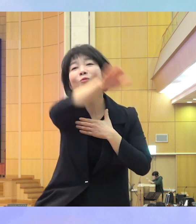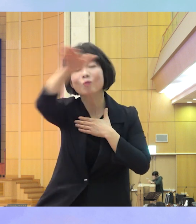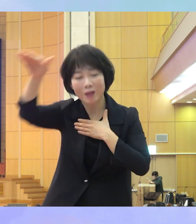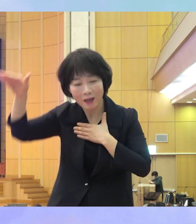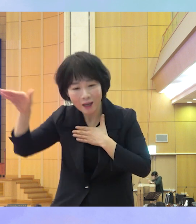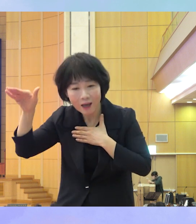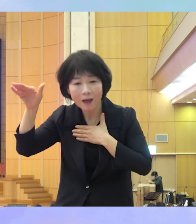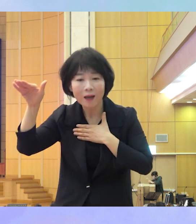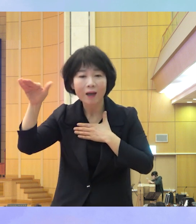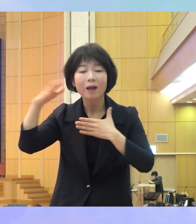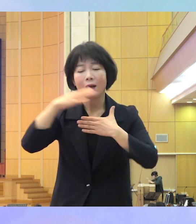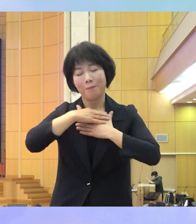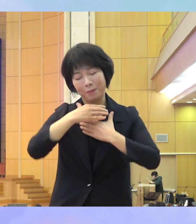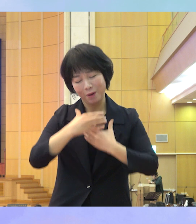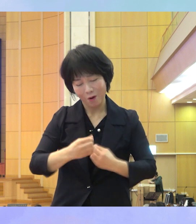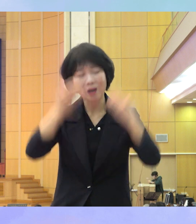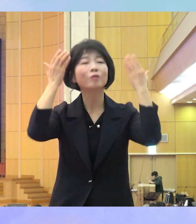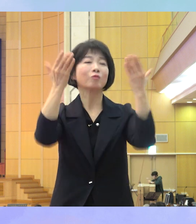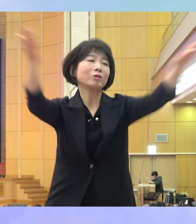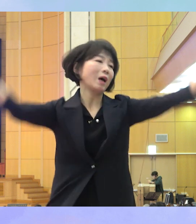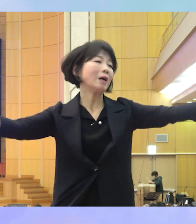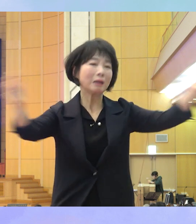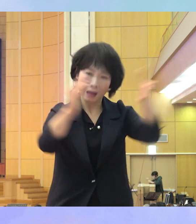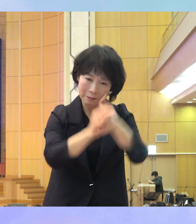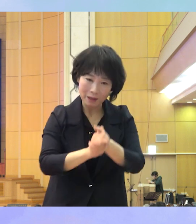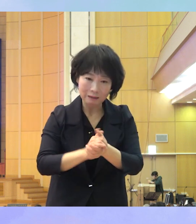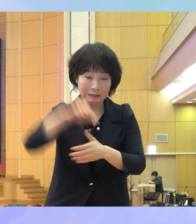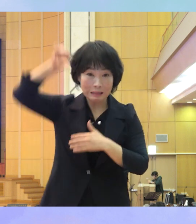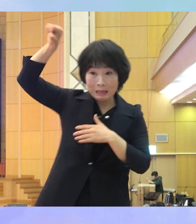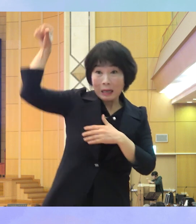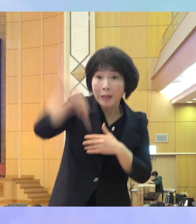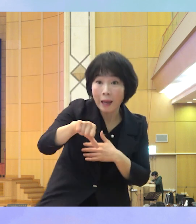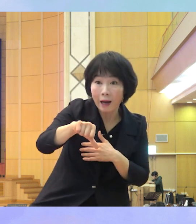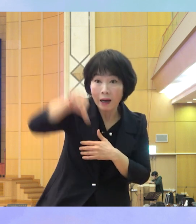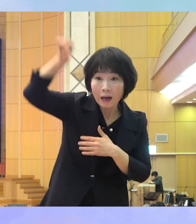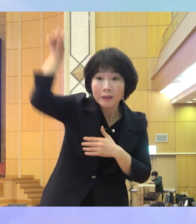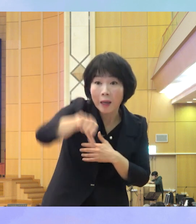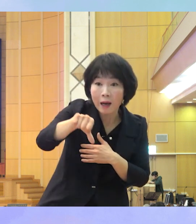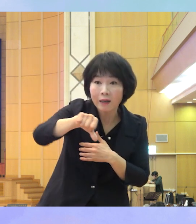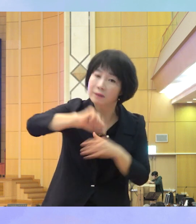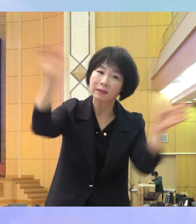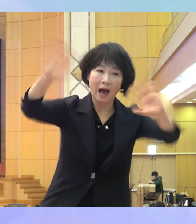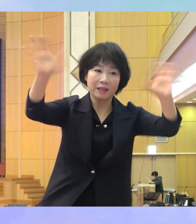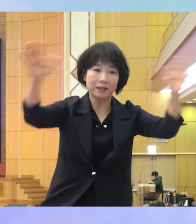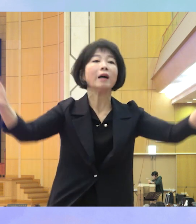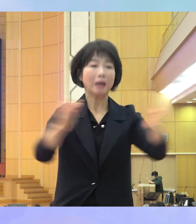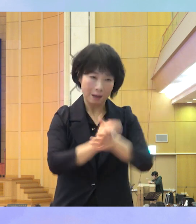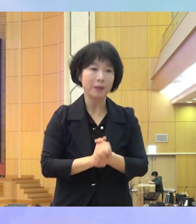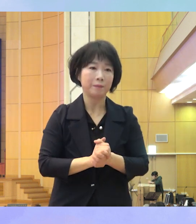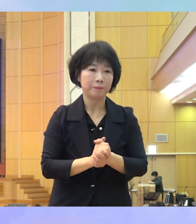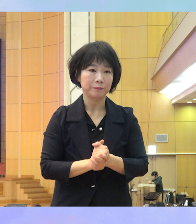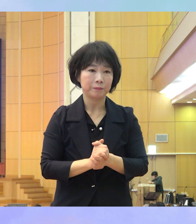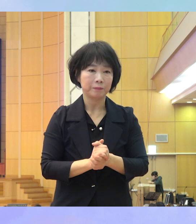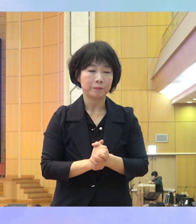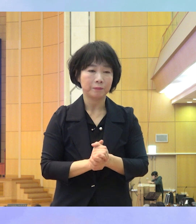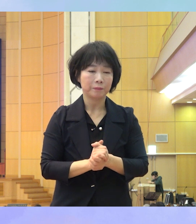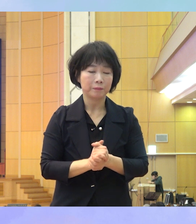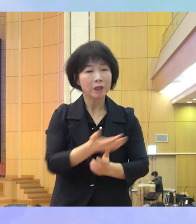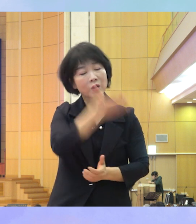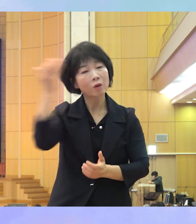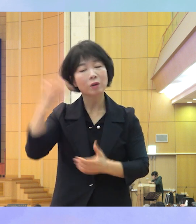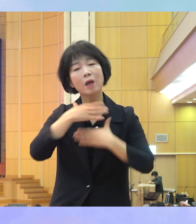우리들에게 평안이요, 재앙이 아니라. 그저 주님의 생각은, 여러분